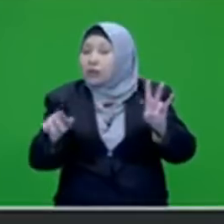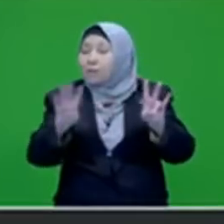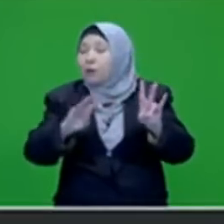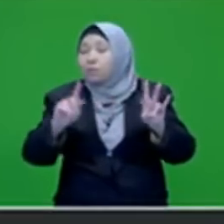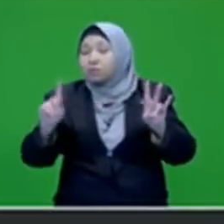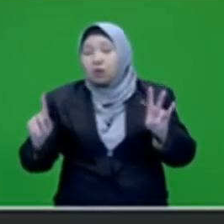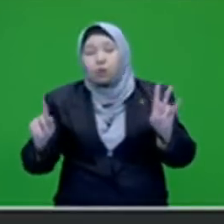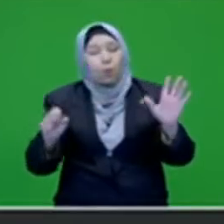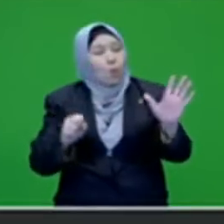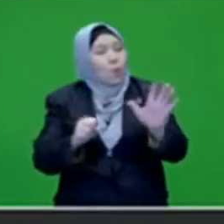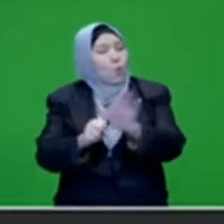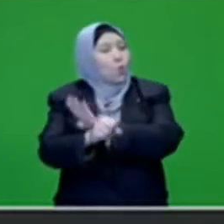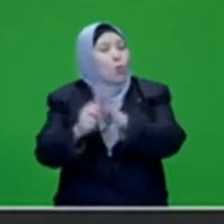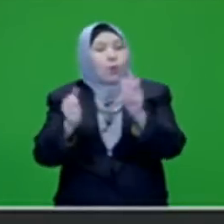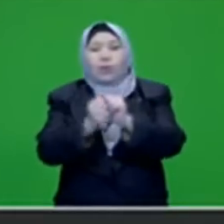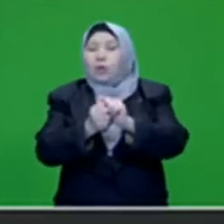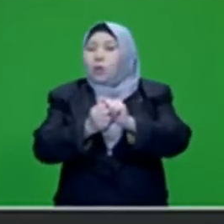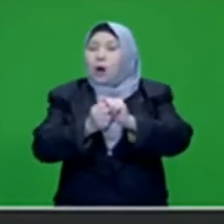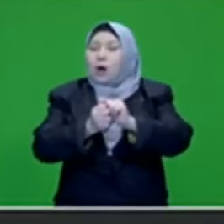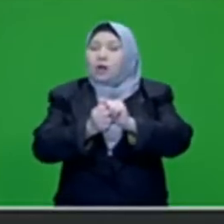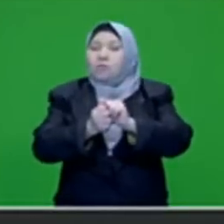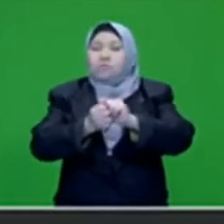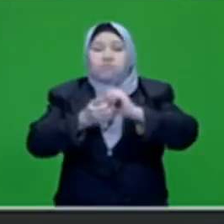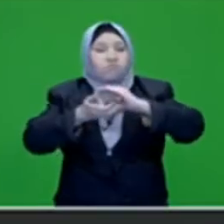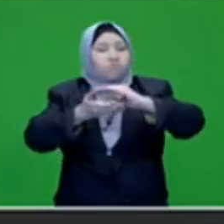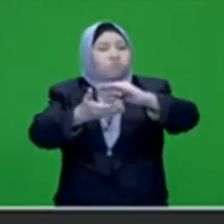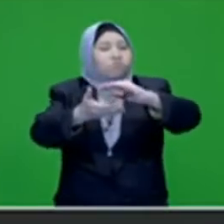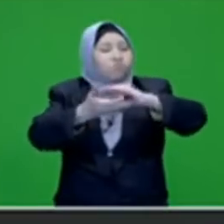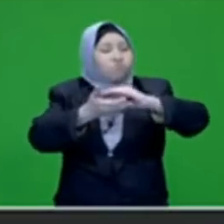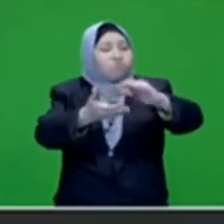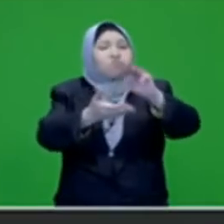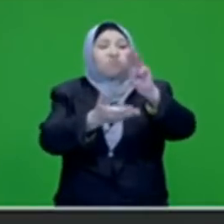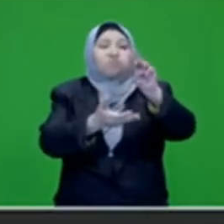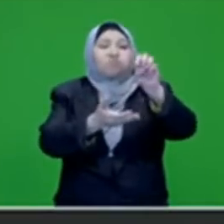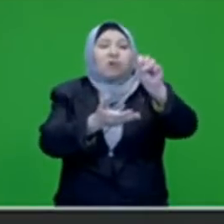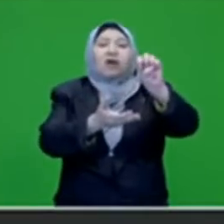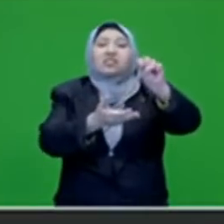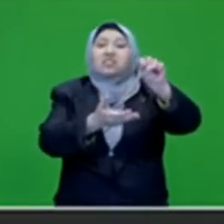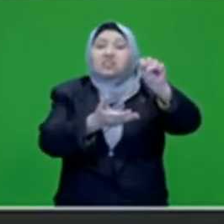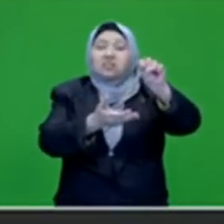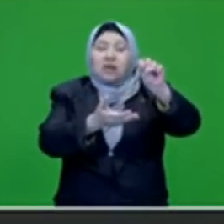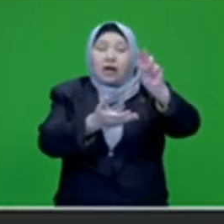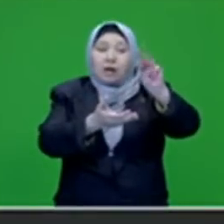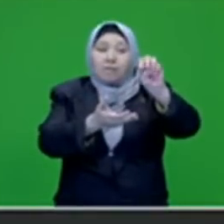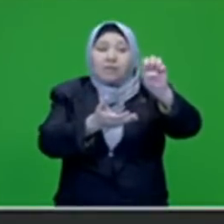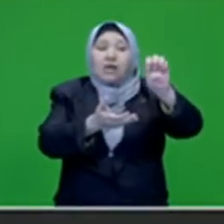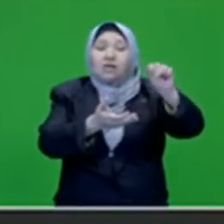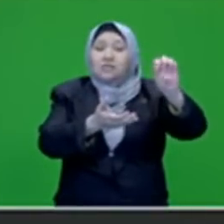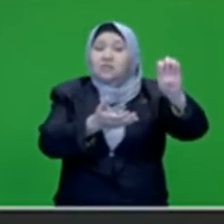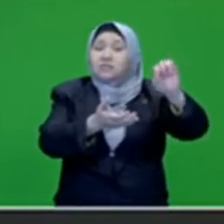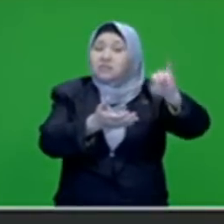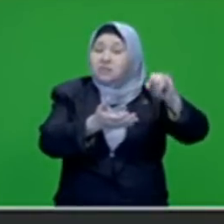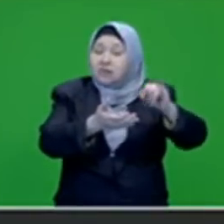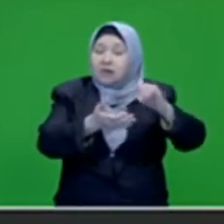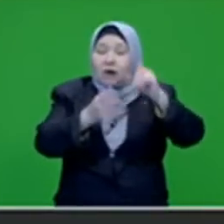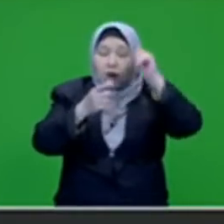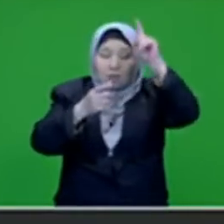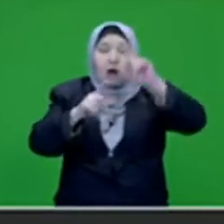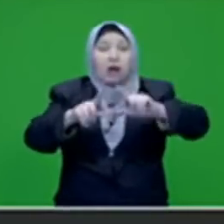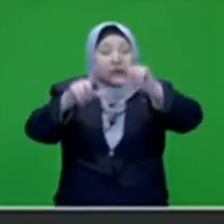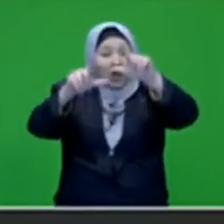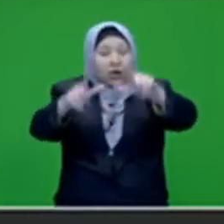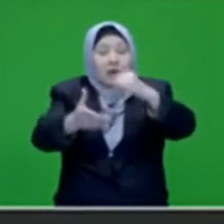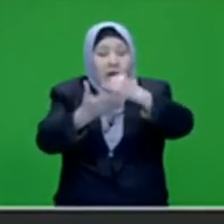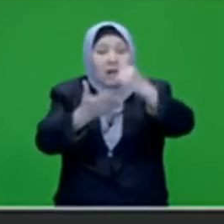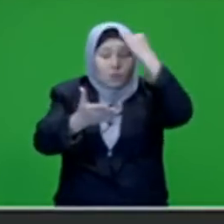dengan mesej-mesej yang perlu kita hadam bersama. Pertamanya, Allah Subhanahu Wa Taala letakkan ilmu menjadi